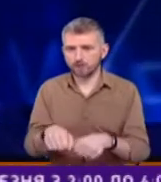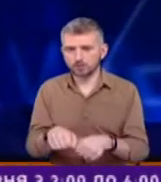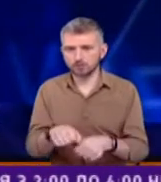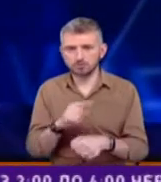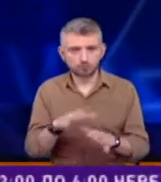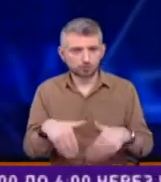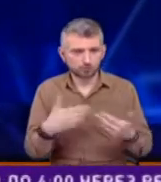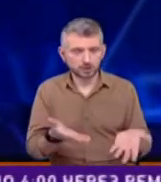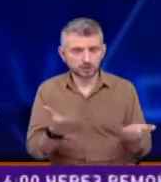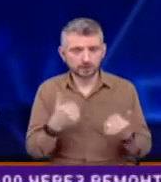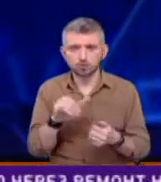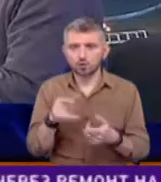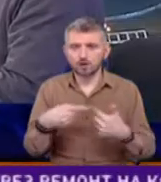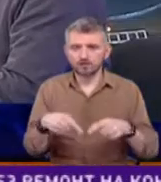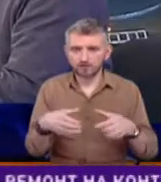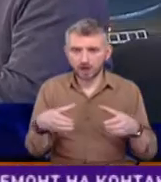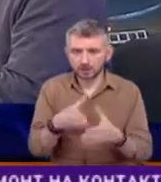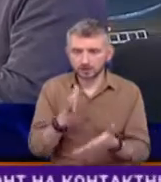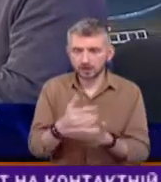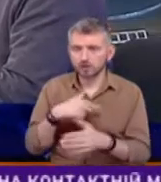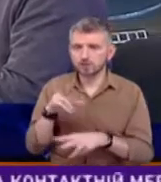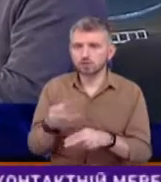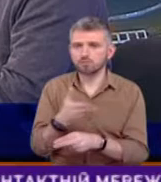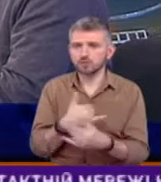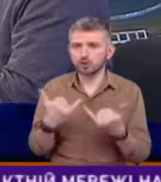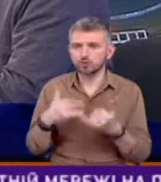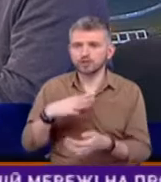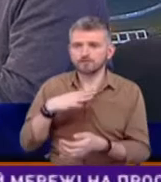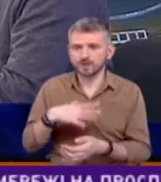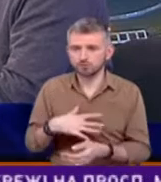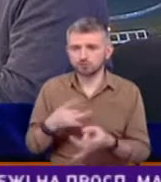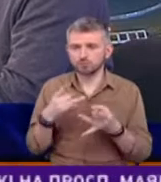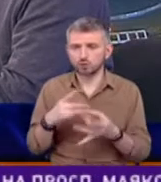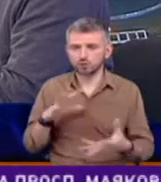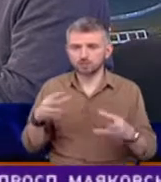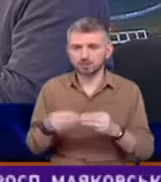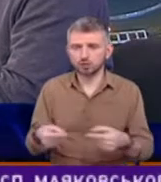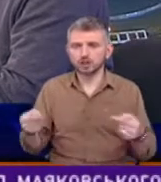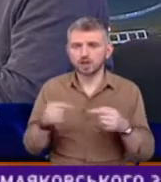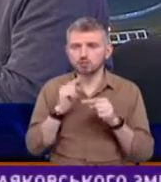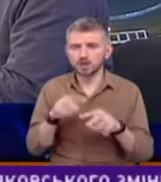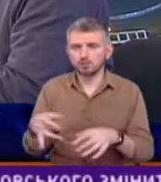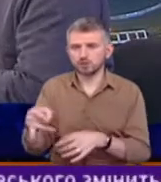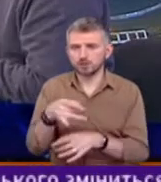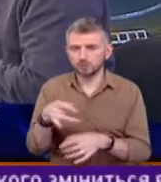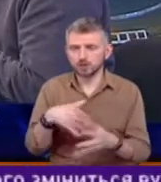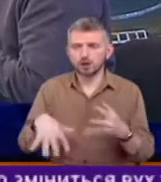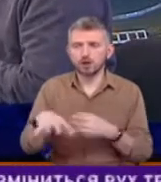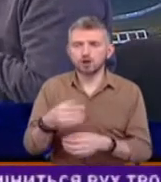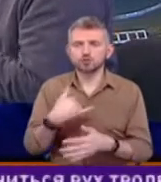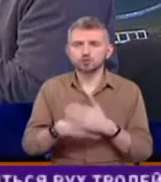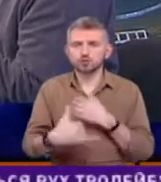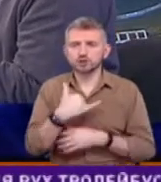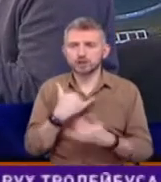пропонували, і в нього фракція є. Але я вважаю, що ми на сьогодні вимушені просто прийти до конкретної парламентської республіки. Оскільки у нас на